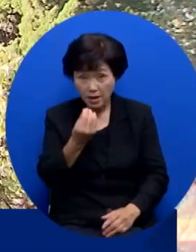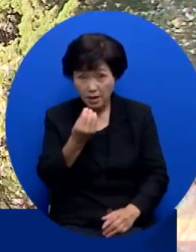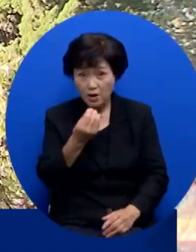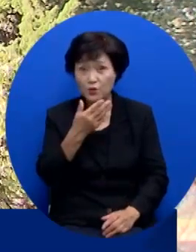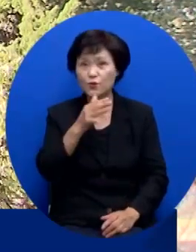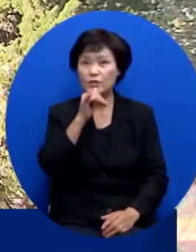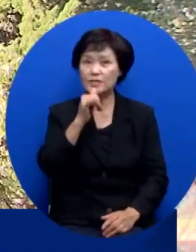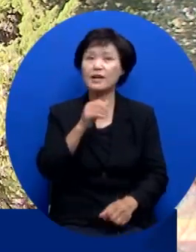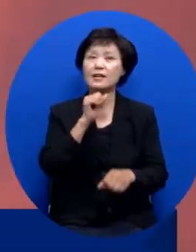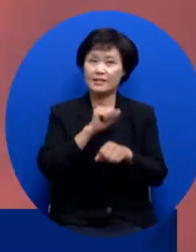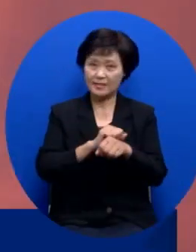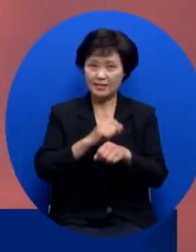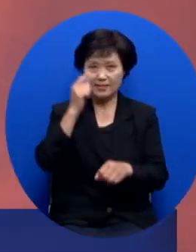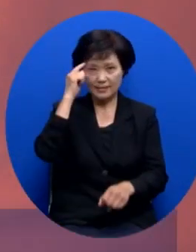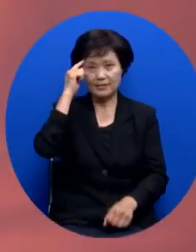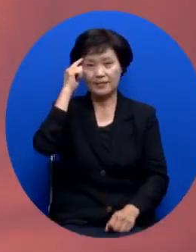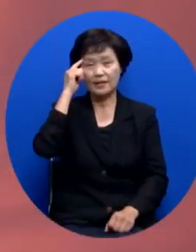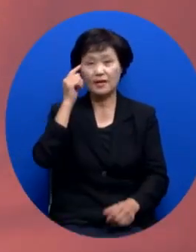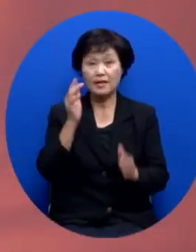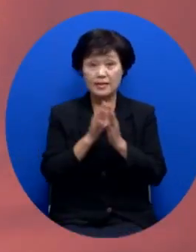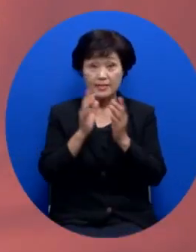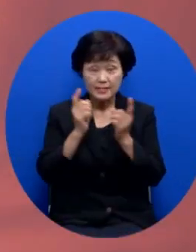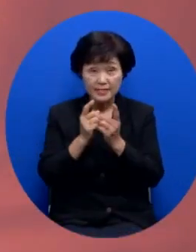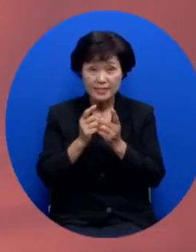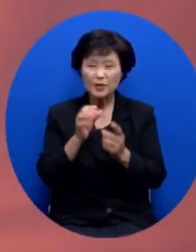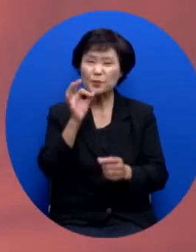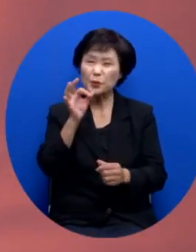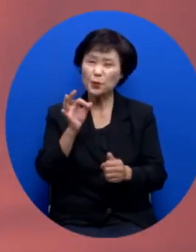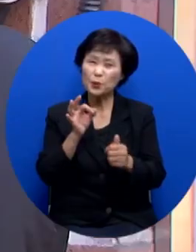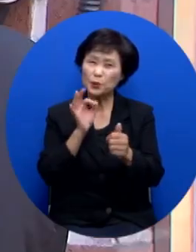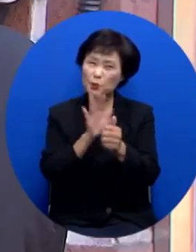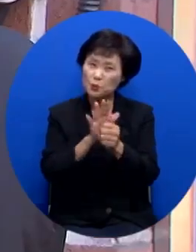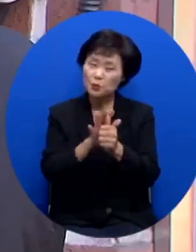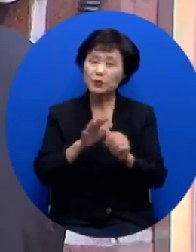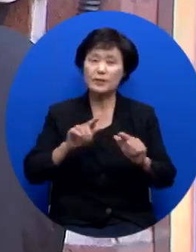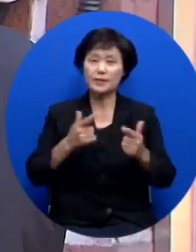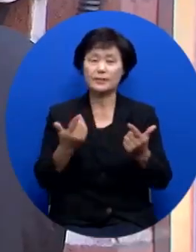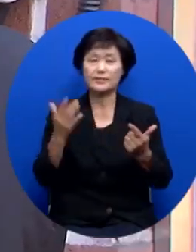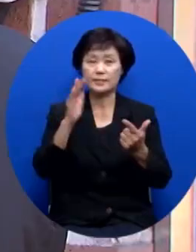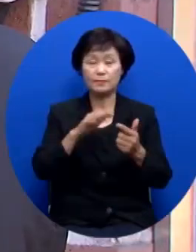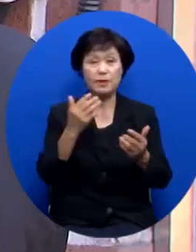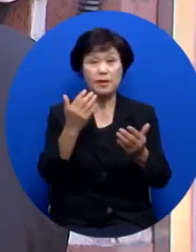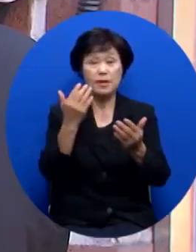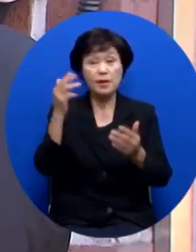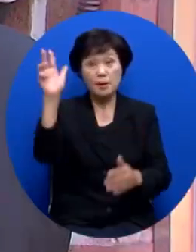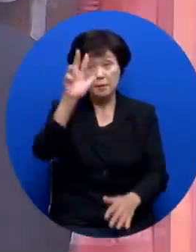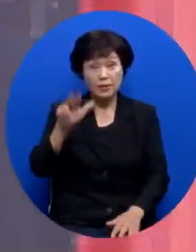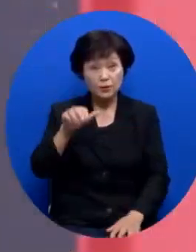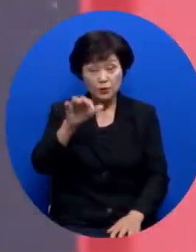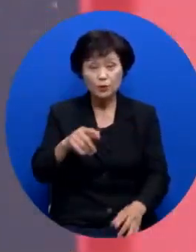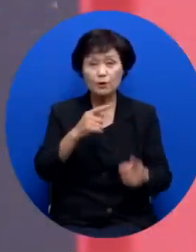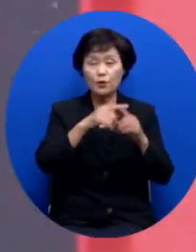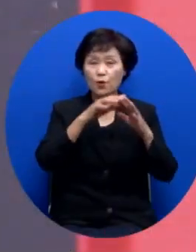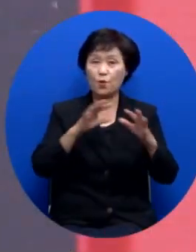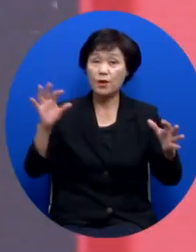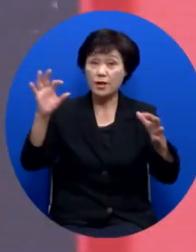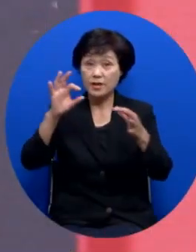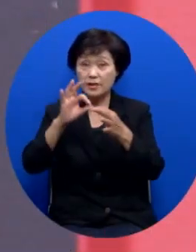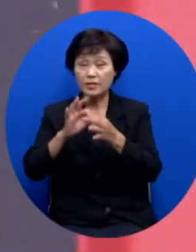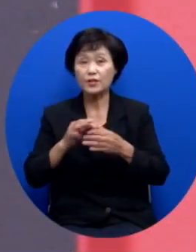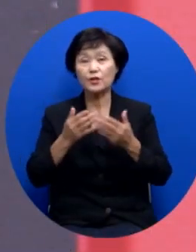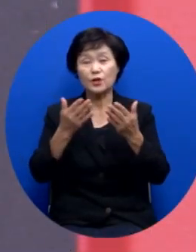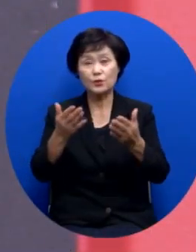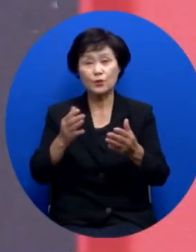잘했다고 생각되어지고. 직접적으로 금전을 지원하는 건 아니지만 발전소와 교회를 연결해주고 설치 과정에서